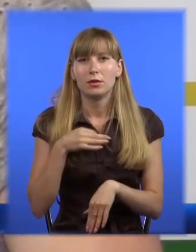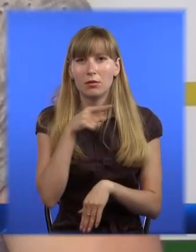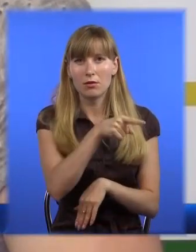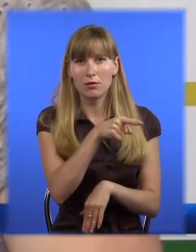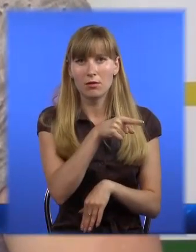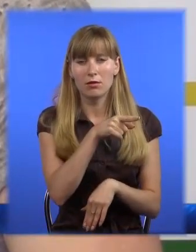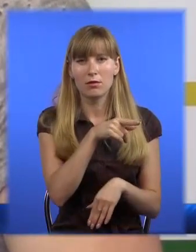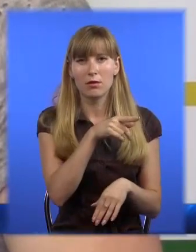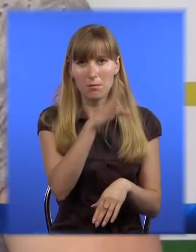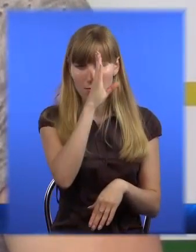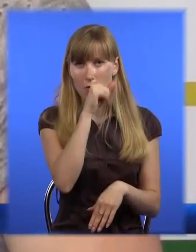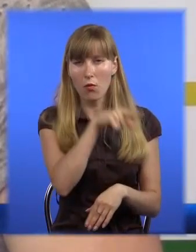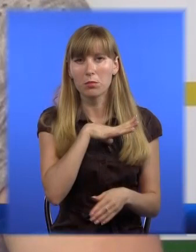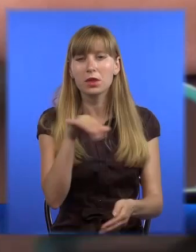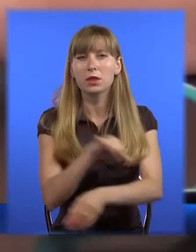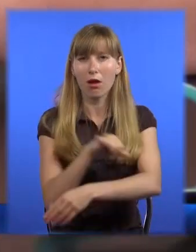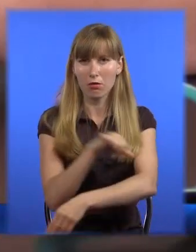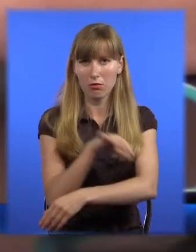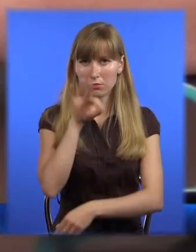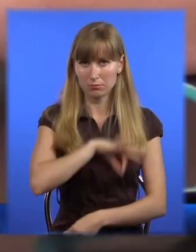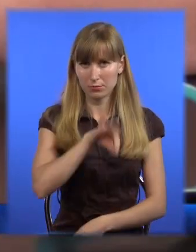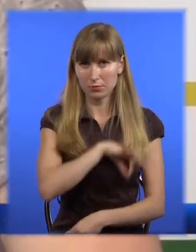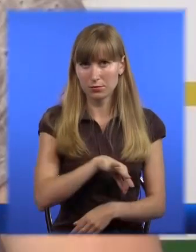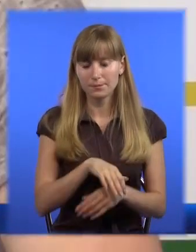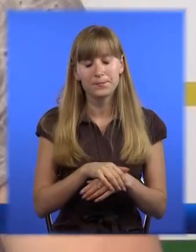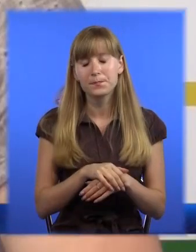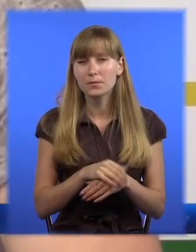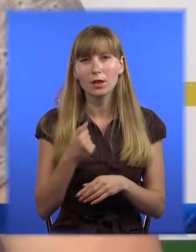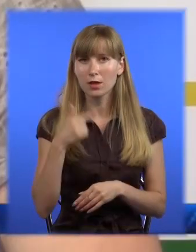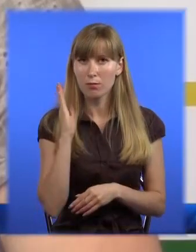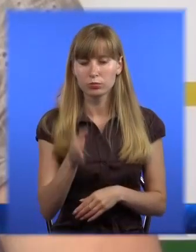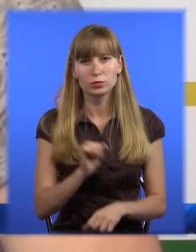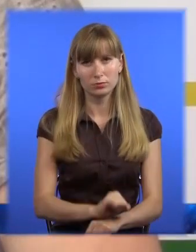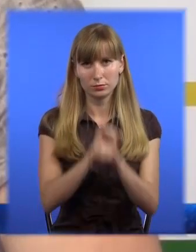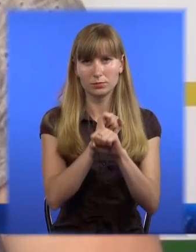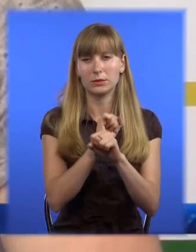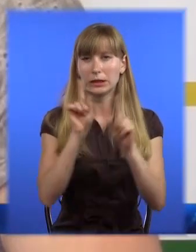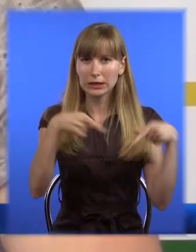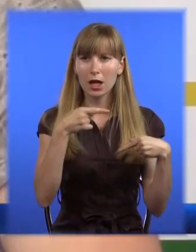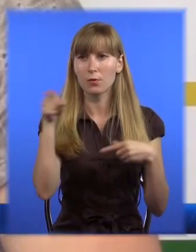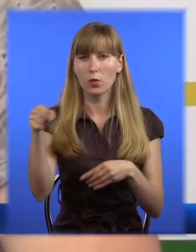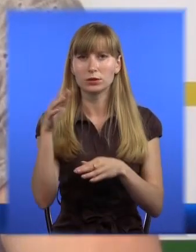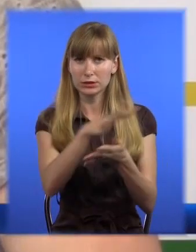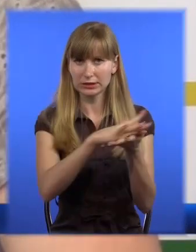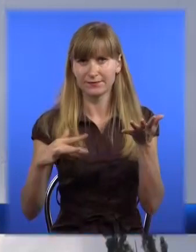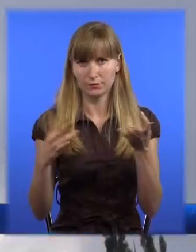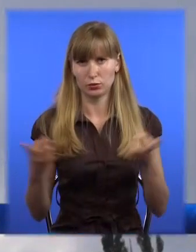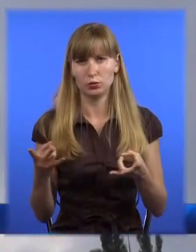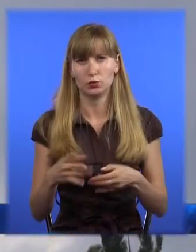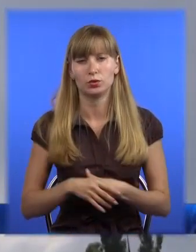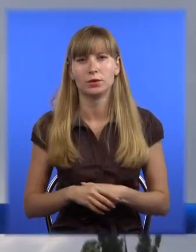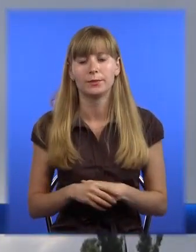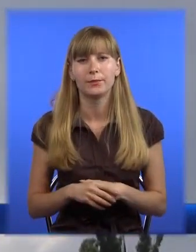що Володимир був наркоманом. Я думаю, ми з активістами будемо вимагати вибачення у цієї особи.